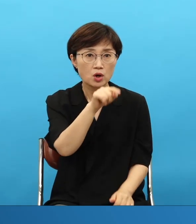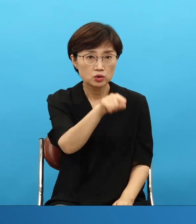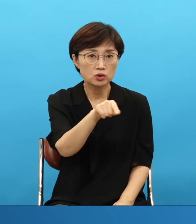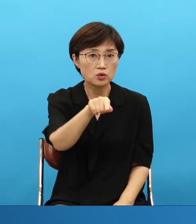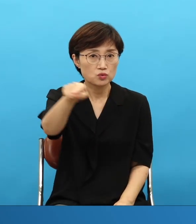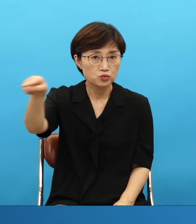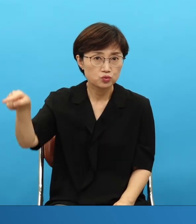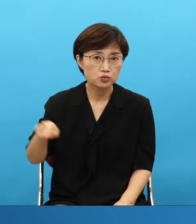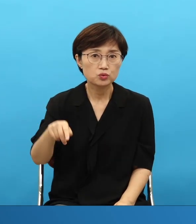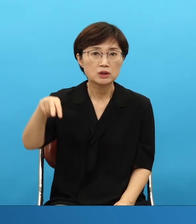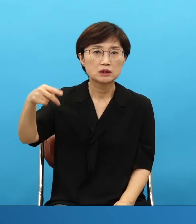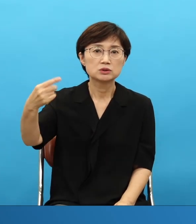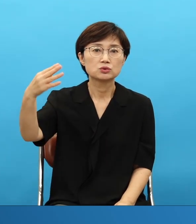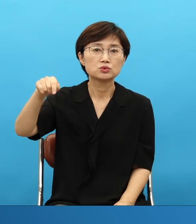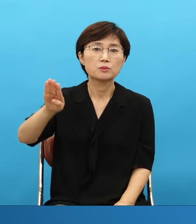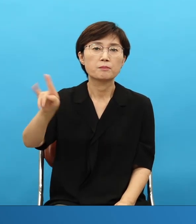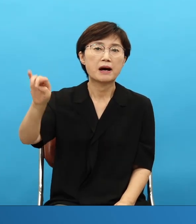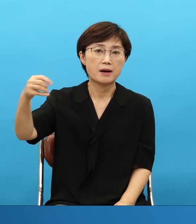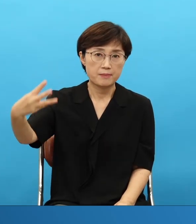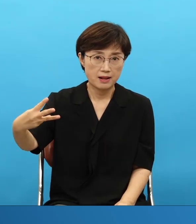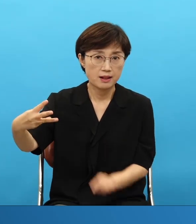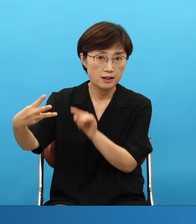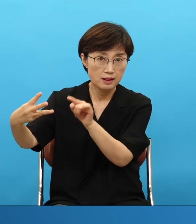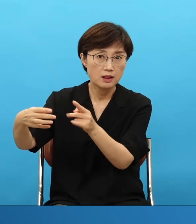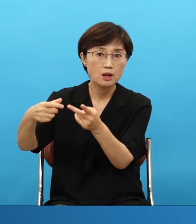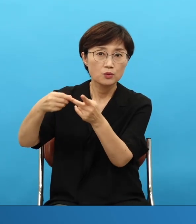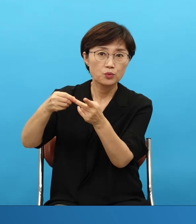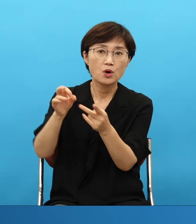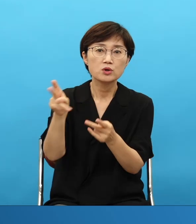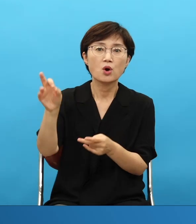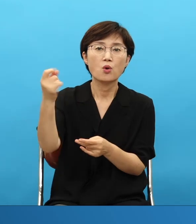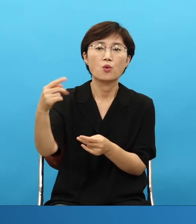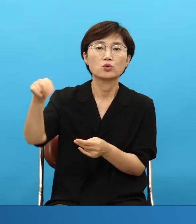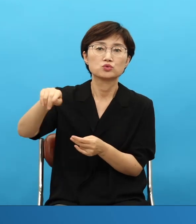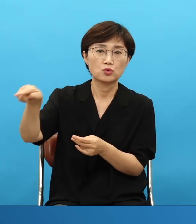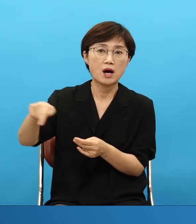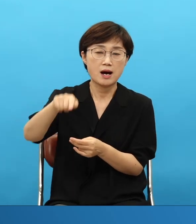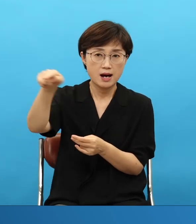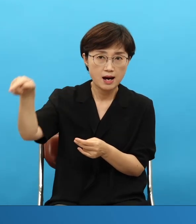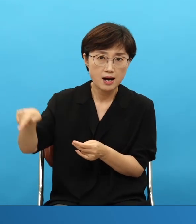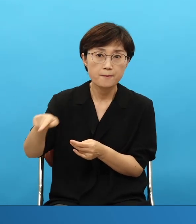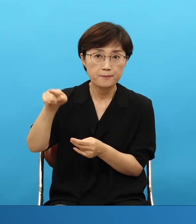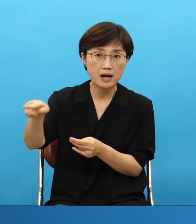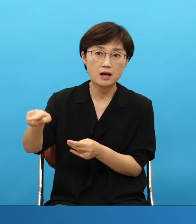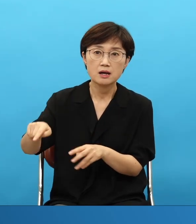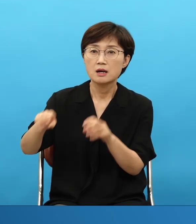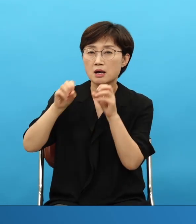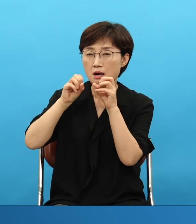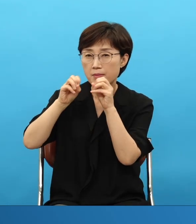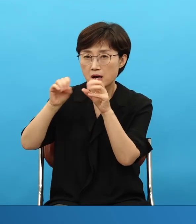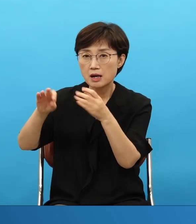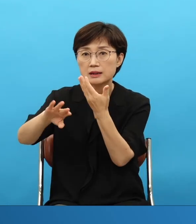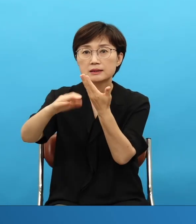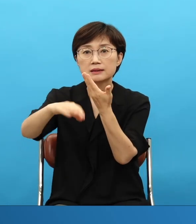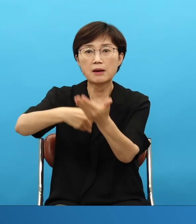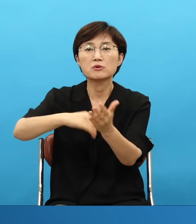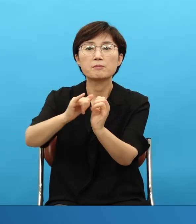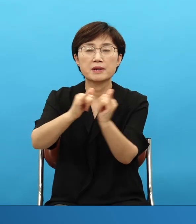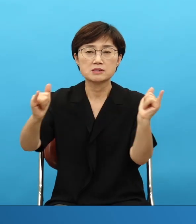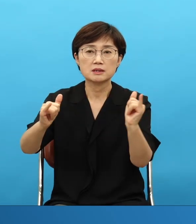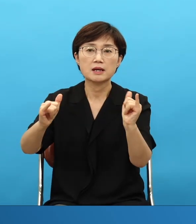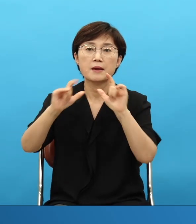너는 살디엘의 아들 유다 총독 스룹바벨과 여호사닥의 아들 대제사장 여호와와